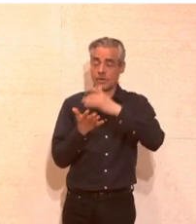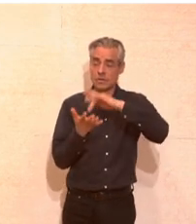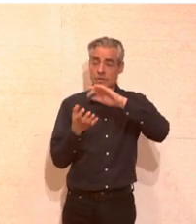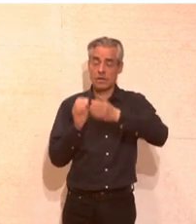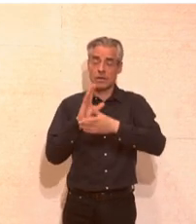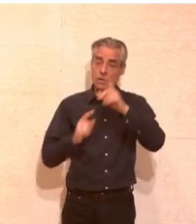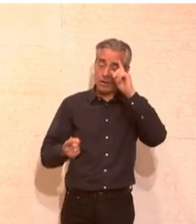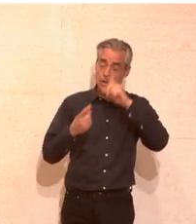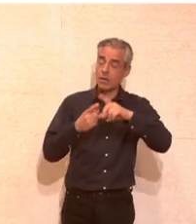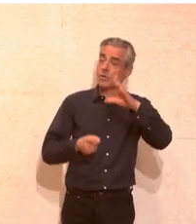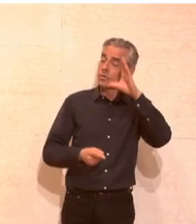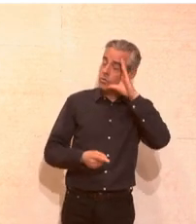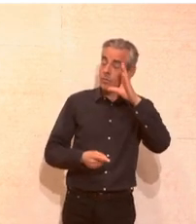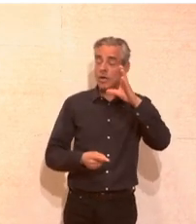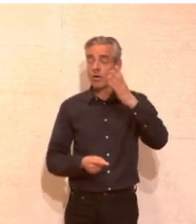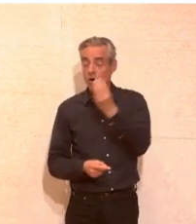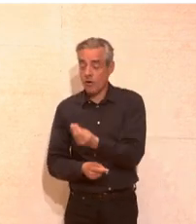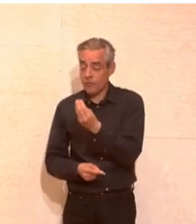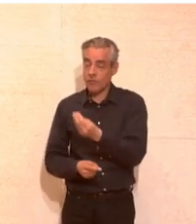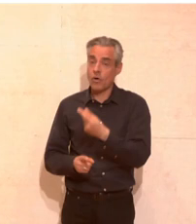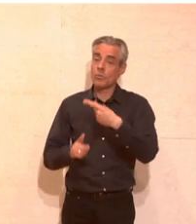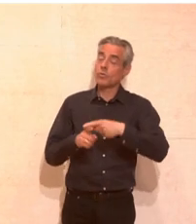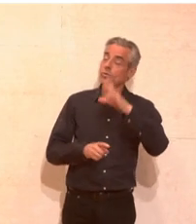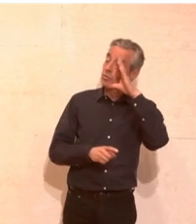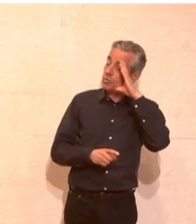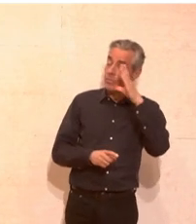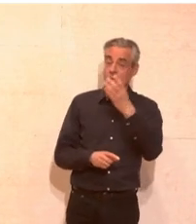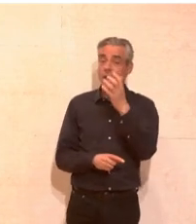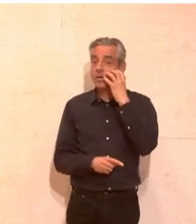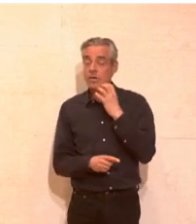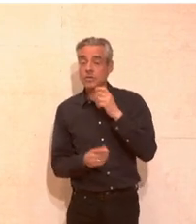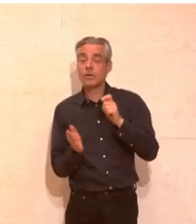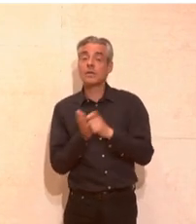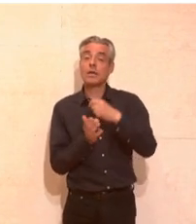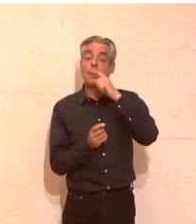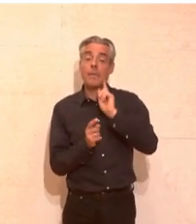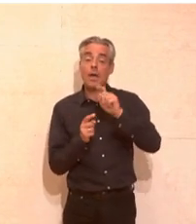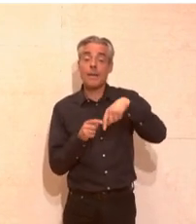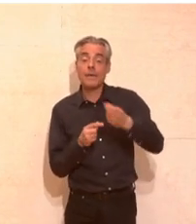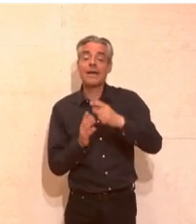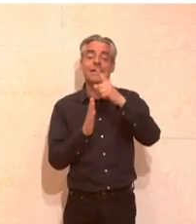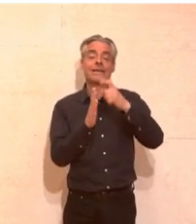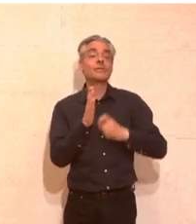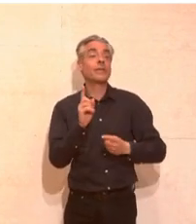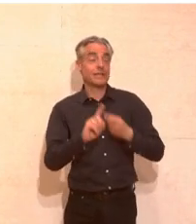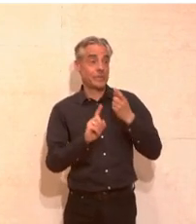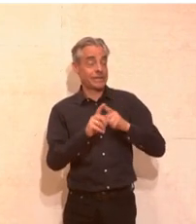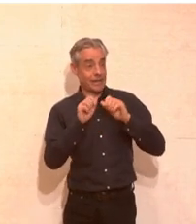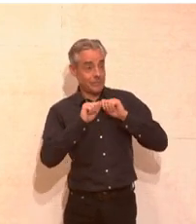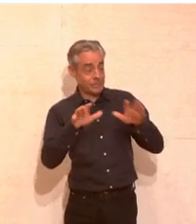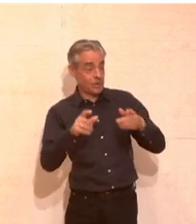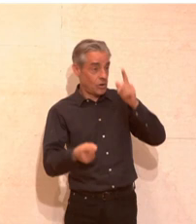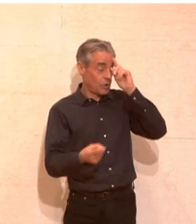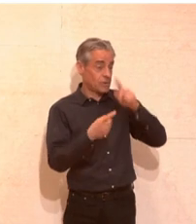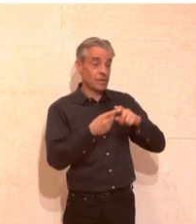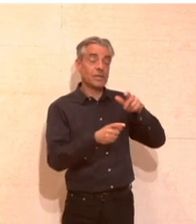de l'enfant et de l'adolescent. Et surtout, en mai, il y aura la sortie d'un questionnaire spécifique pour évaluer